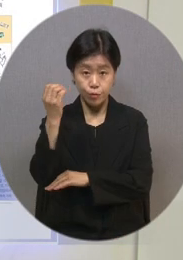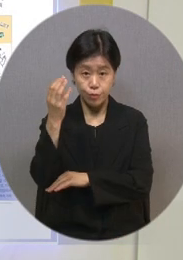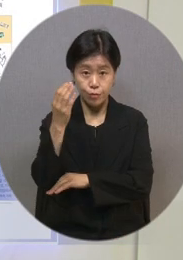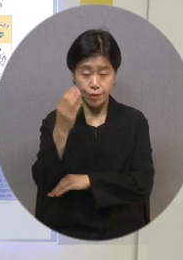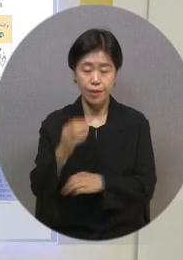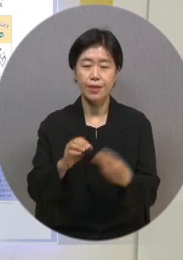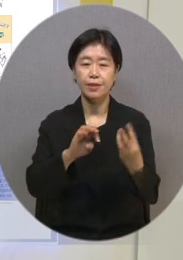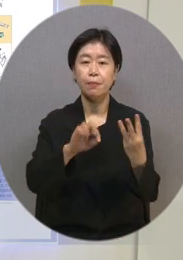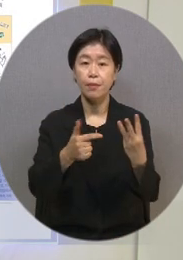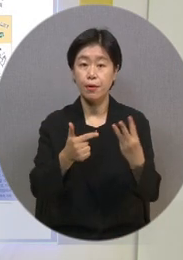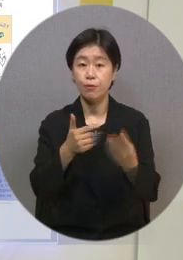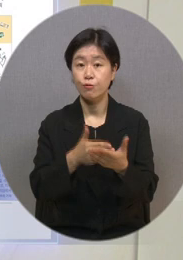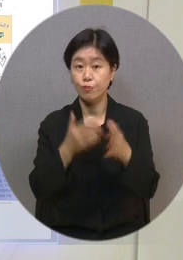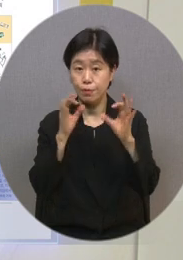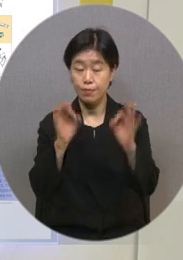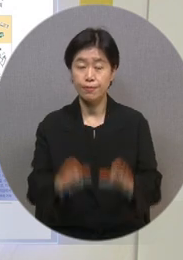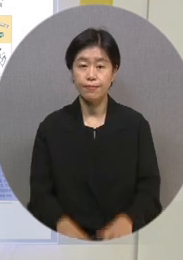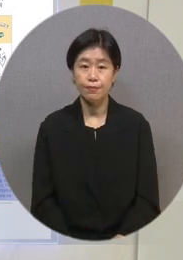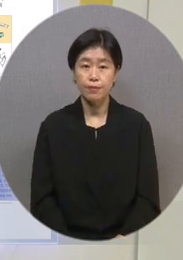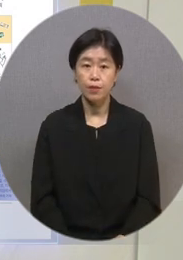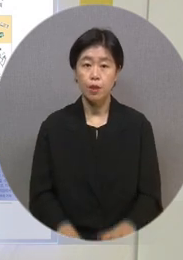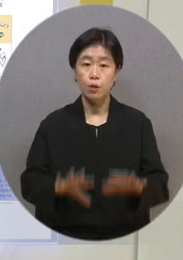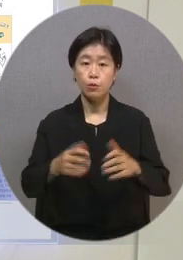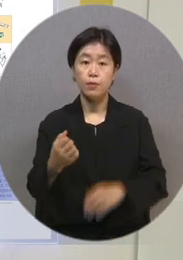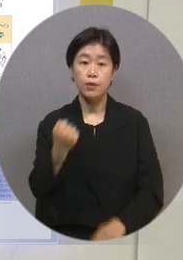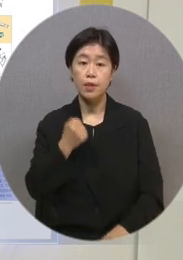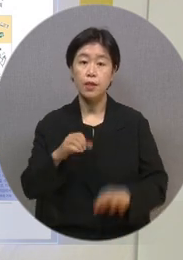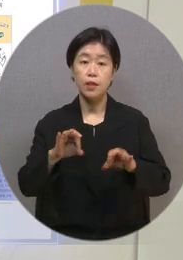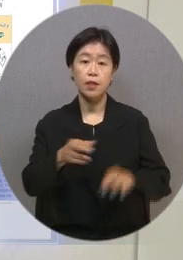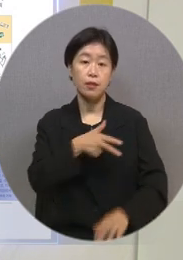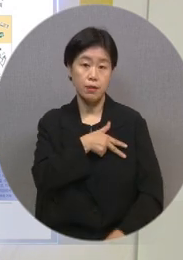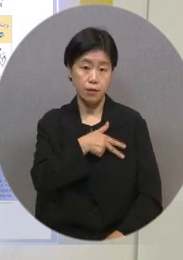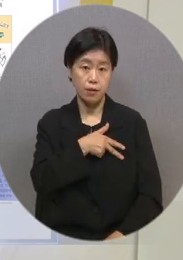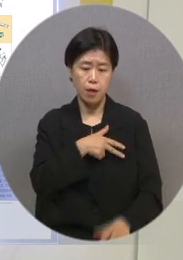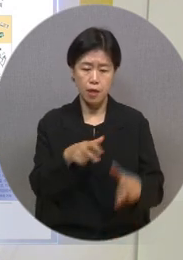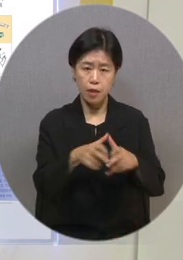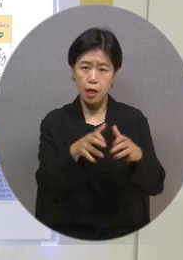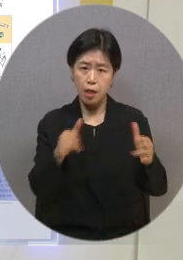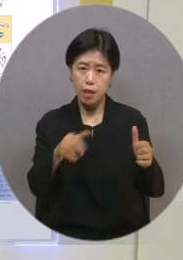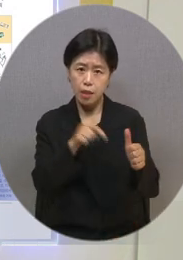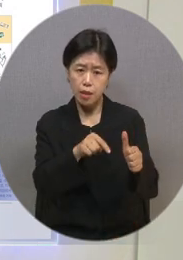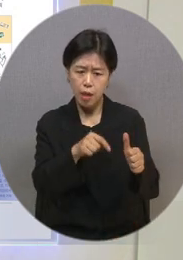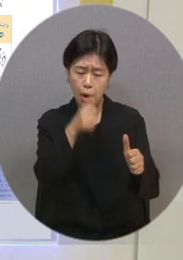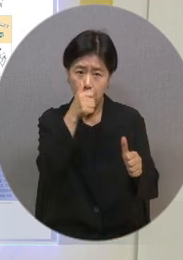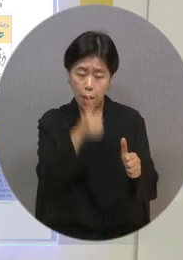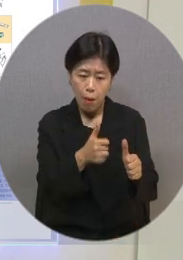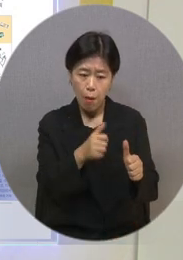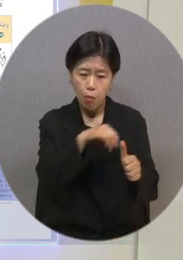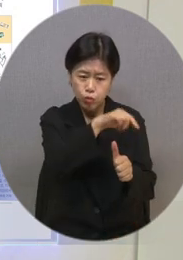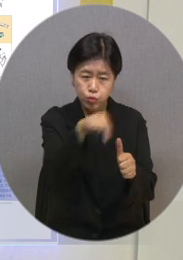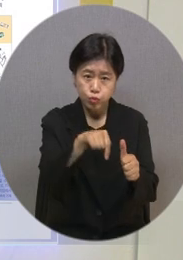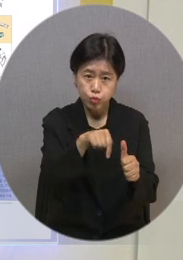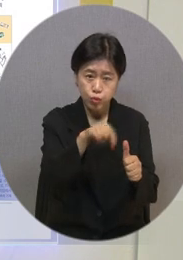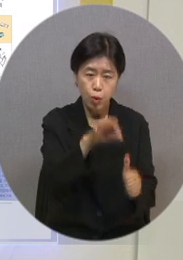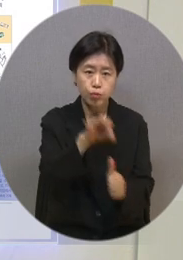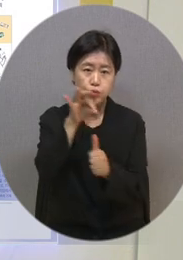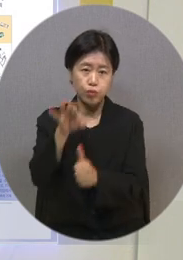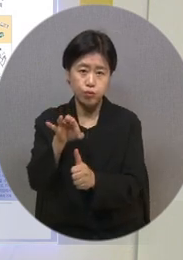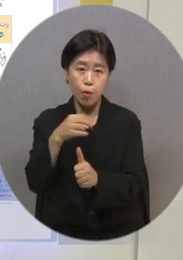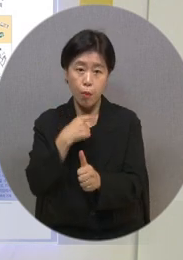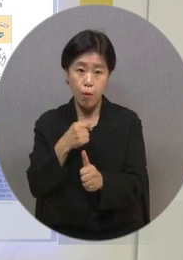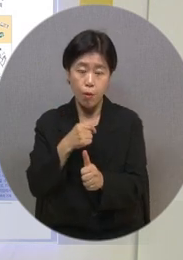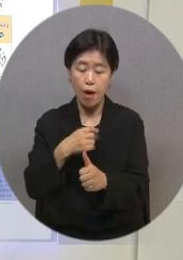3면으로 가보겠습니다 국민의 임 김혜지 의원이 장애인을 범죄로부터 보호하고 안전한